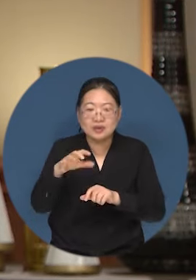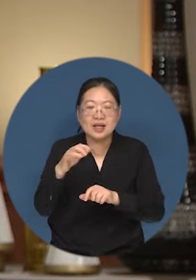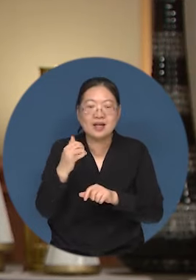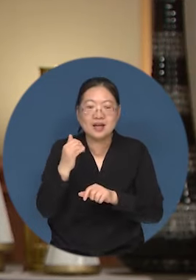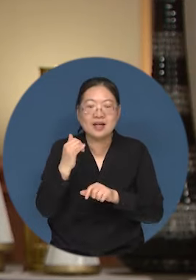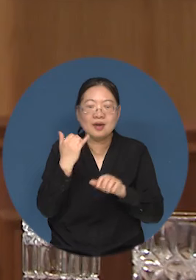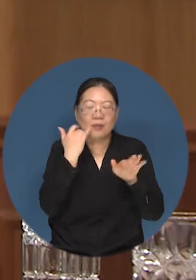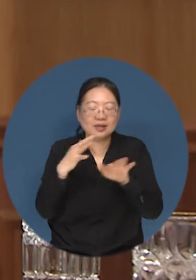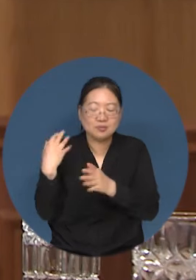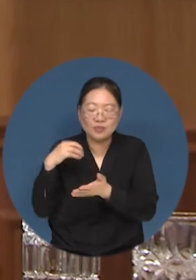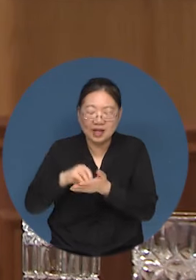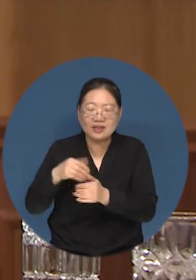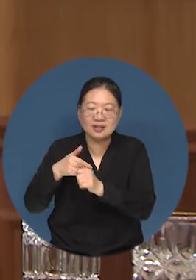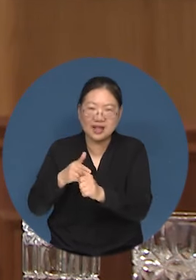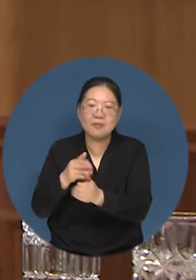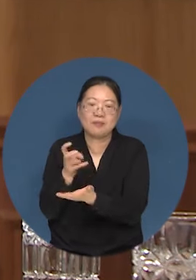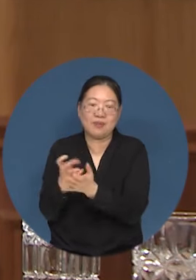예,